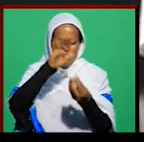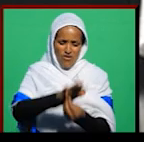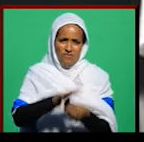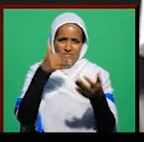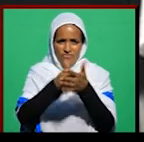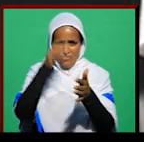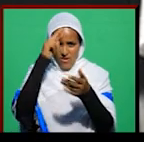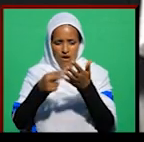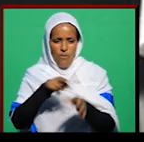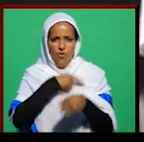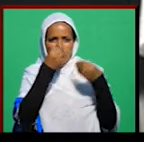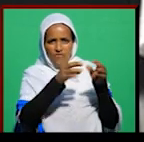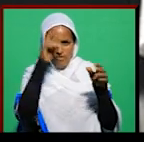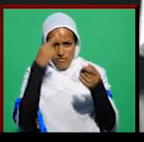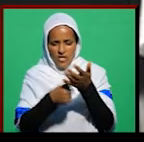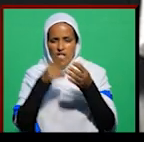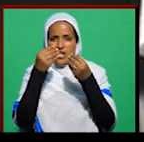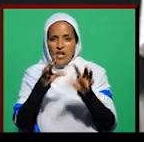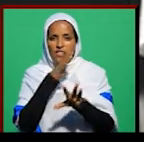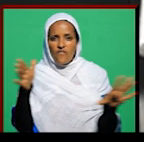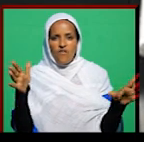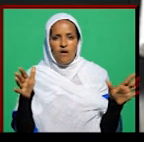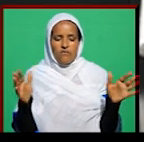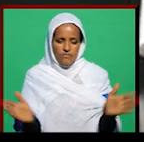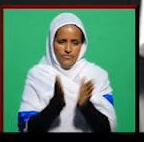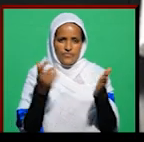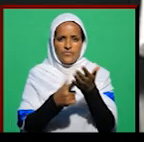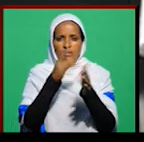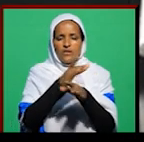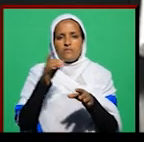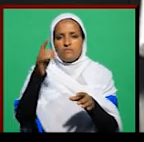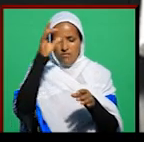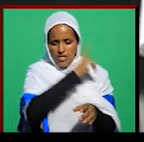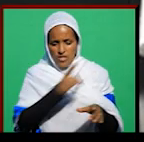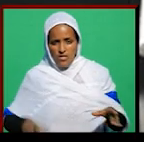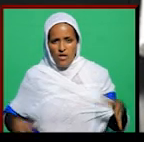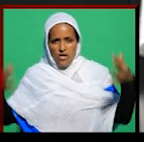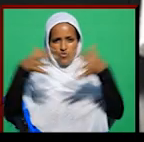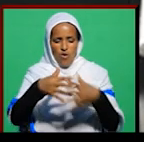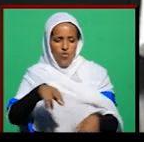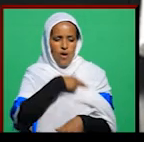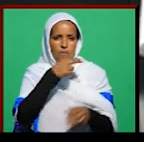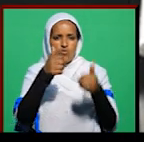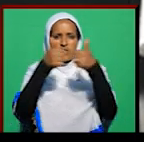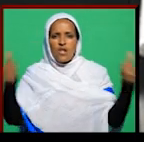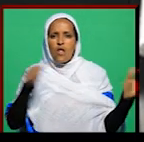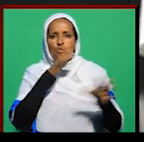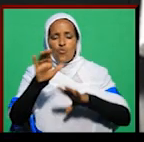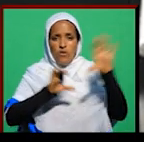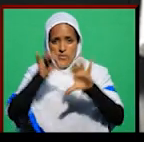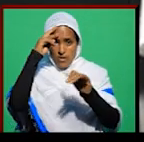ጫና እየደረሰባቸው የሃይማኖት ሊጠፋ ስለሆነ ይህን ሃይማኖት እንዳይጠፋ ለማጽናት ምእመናን ከተዋሕዶ ሃይማኖት